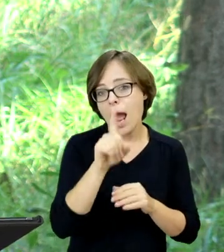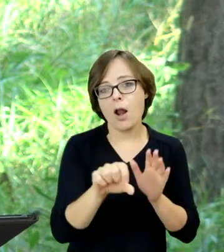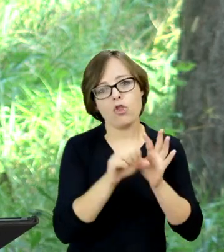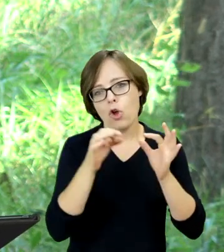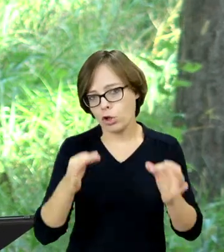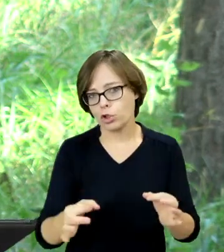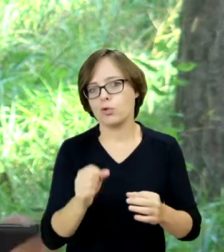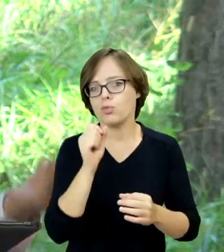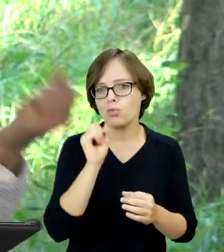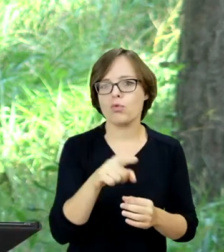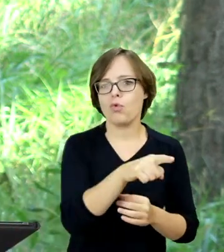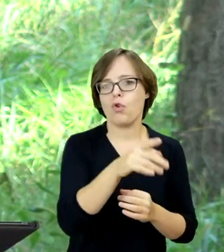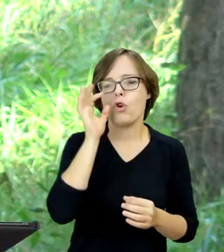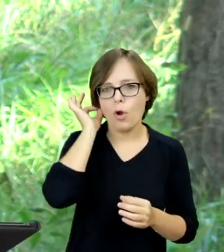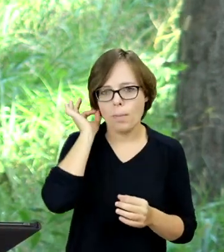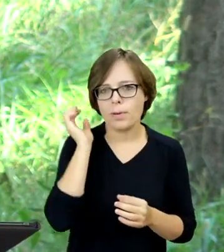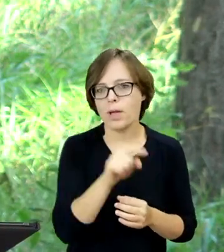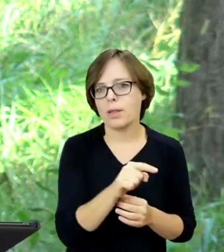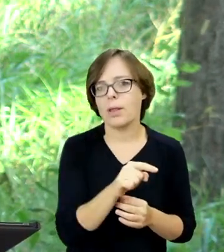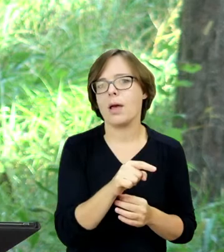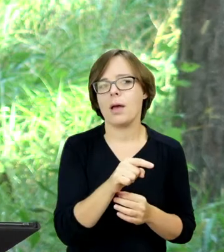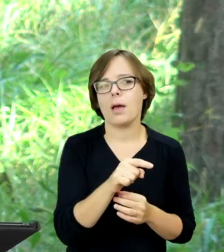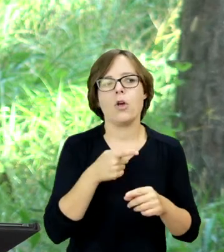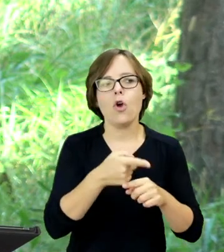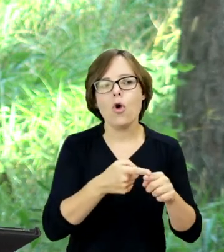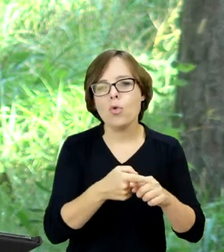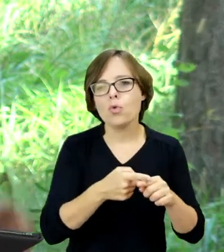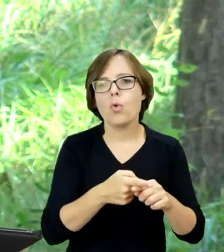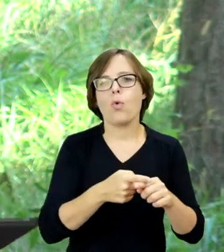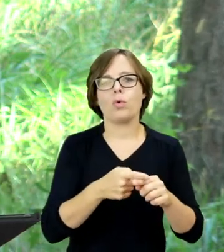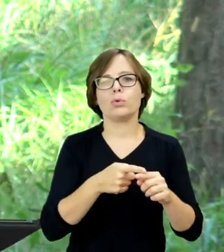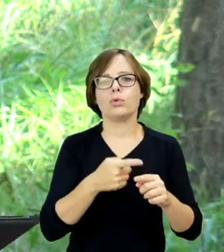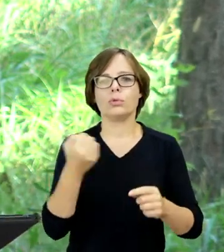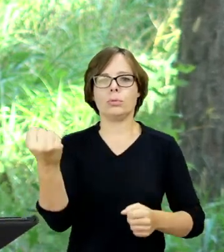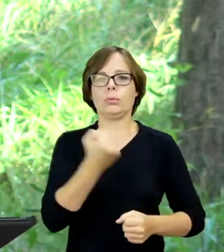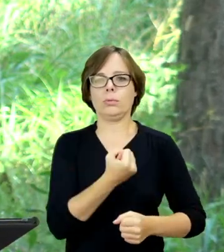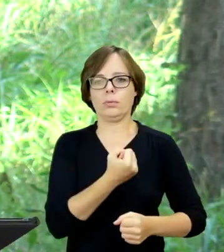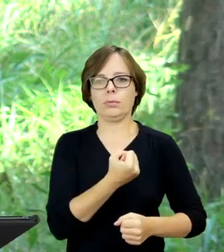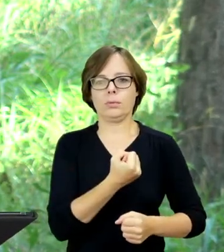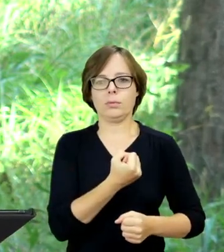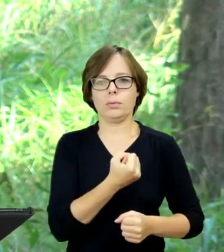oglądać kobietę, która nożem mierzy w swoją pierś, a